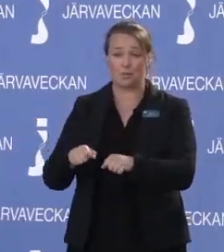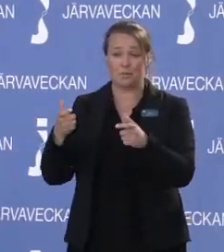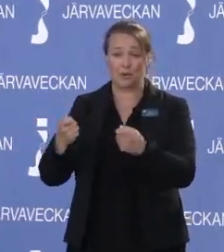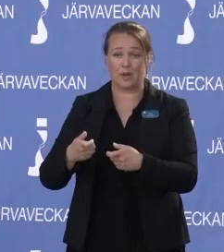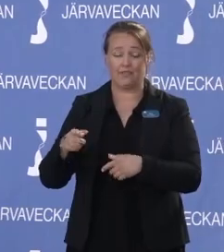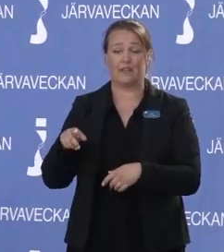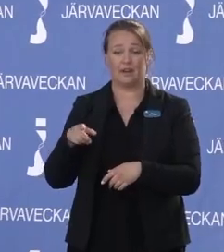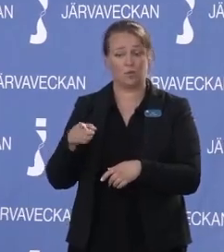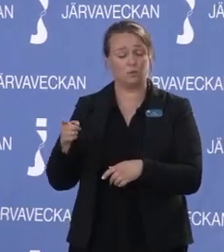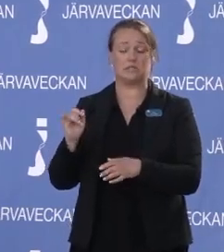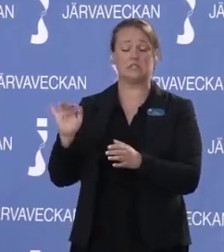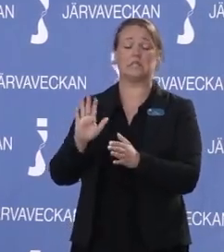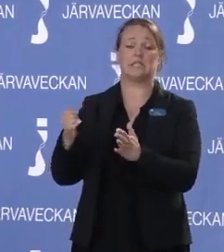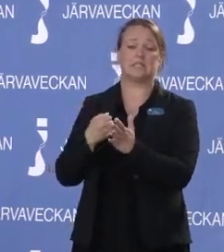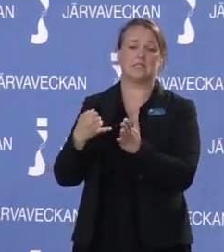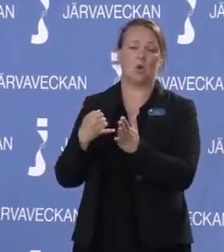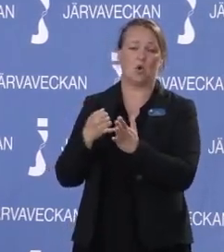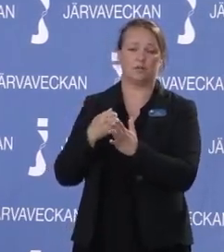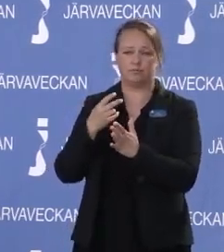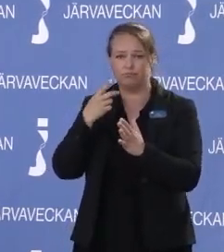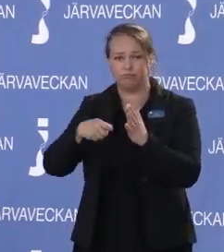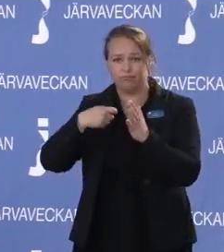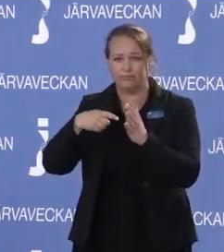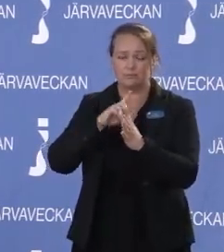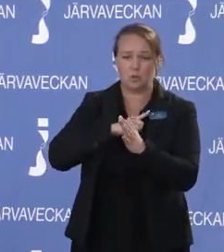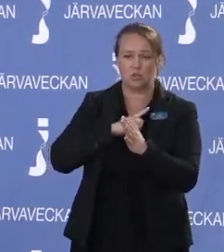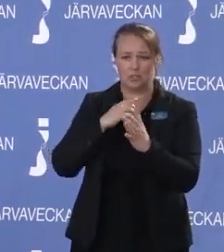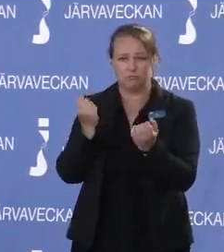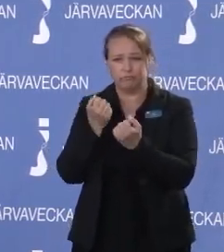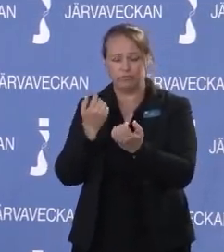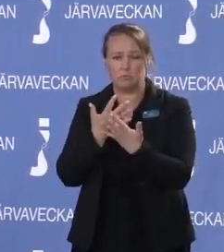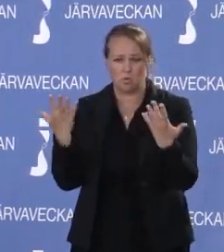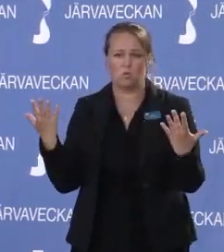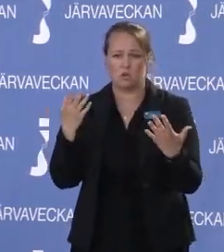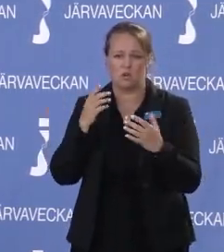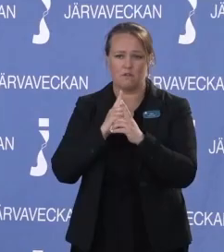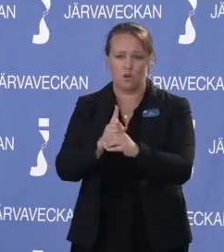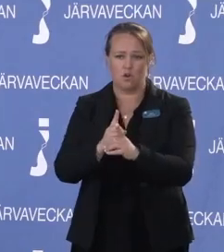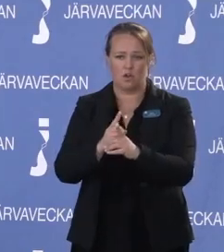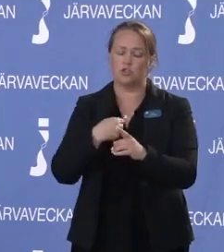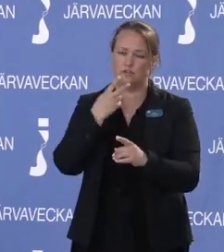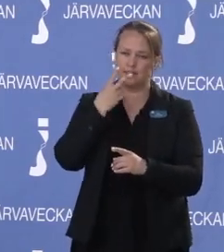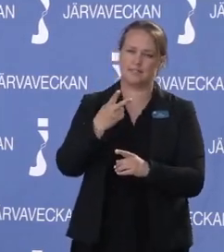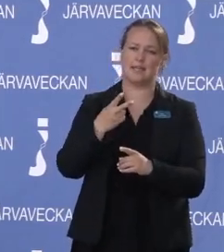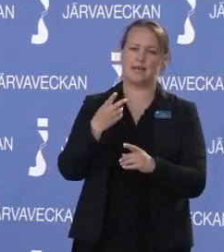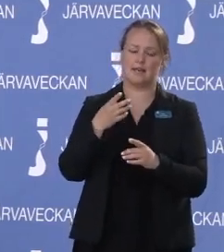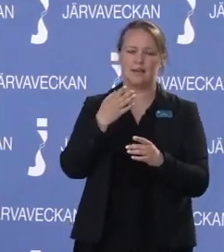väldigt aktivt. Så vi ser ju det med de trender vi ser och med det innehåll som konsumeras, att Sverige verkligen är ett